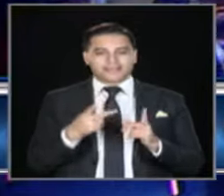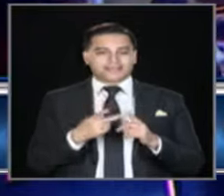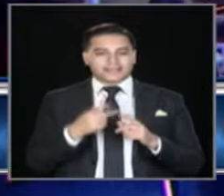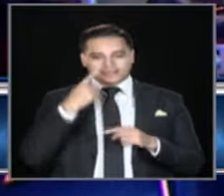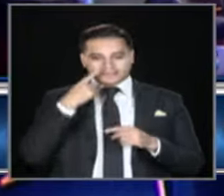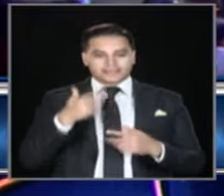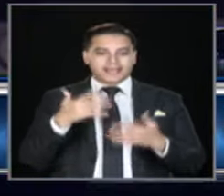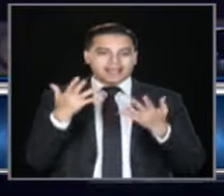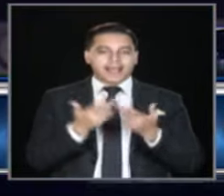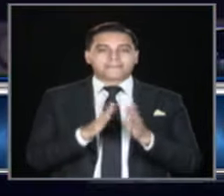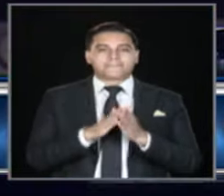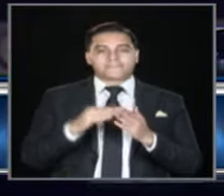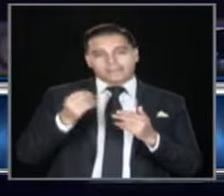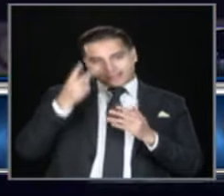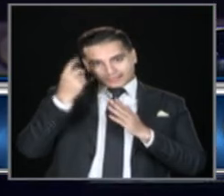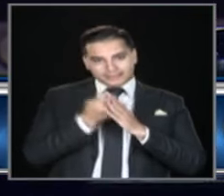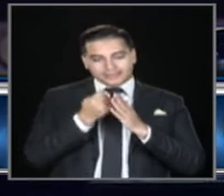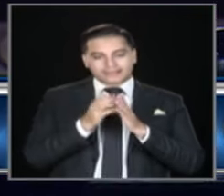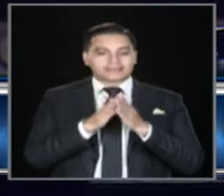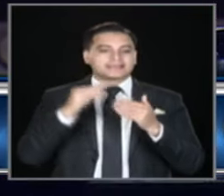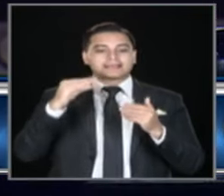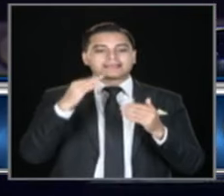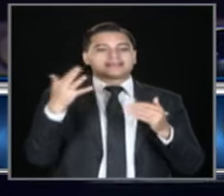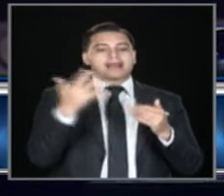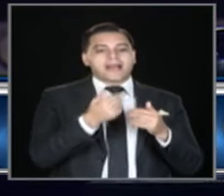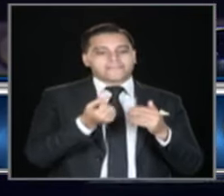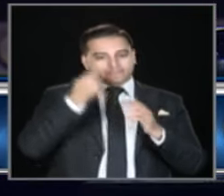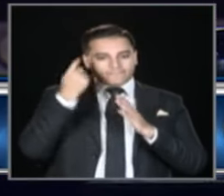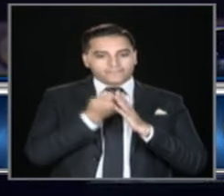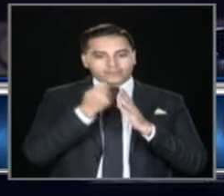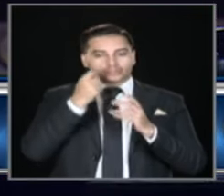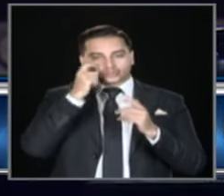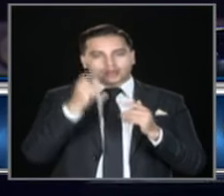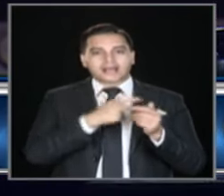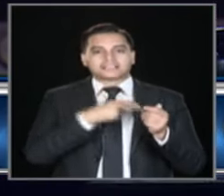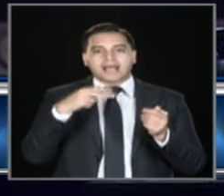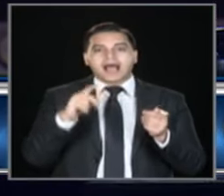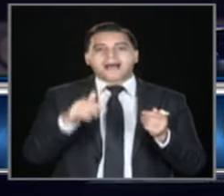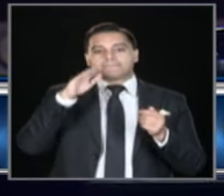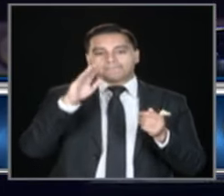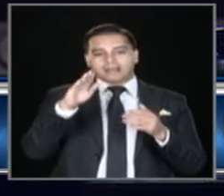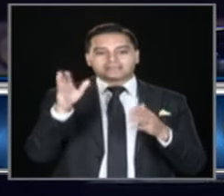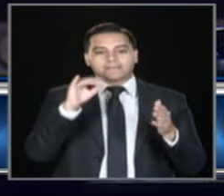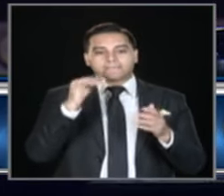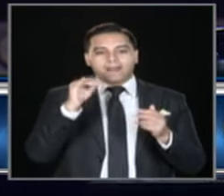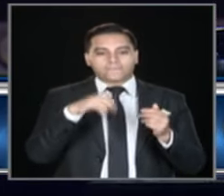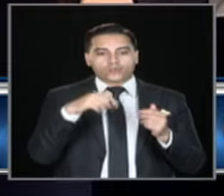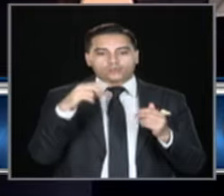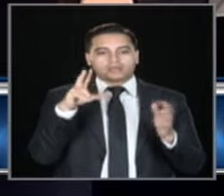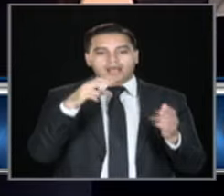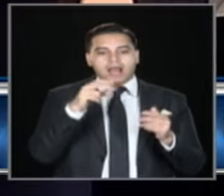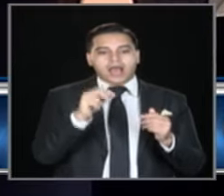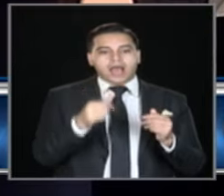الاني ادب كم عدد الكتب التي الف الاديب عباس محمود العقاد في